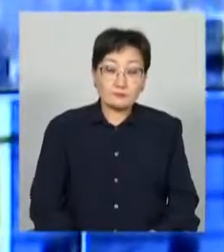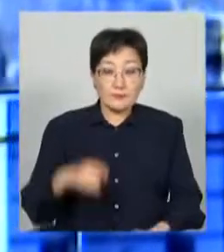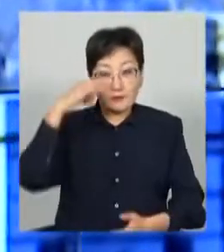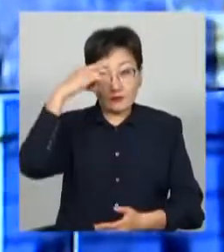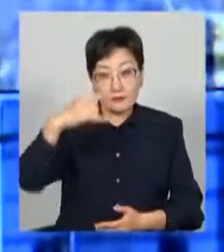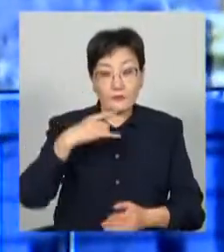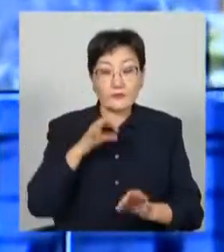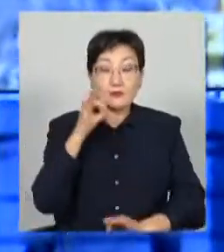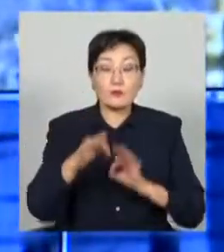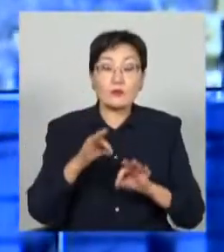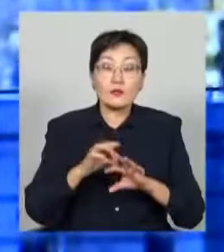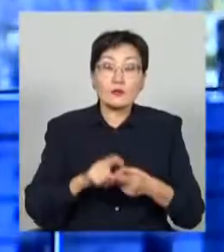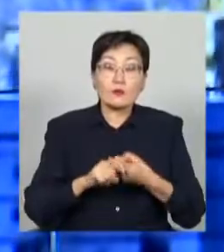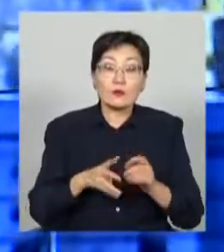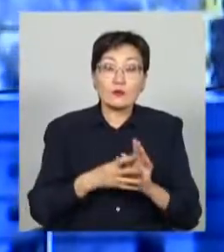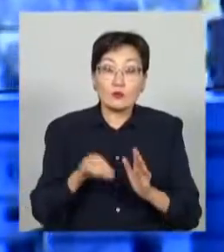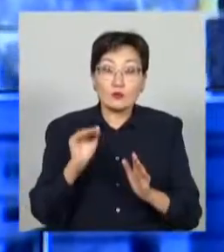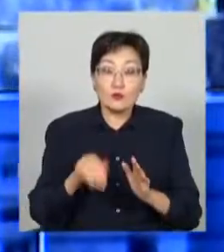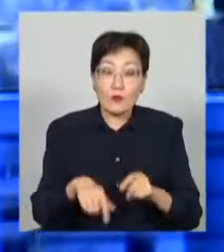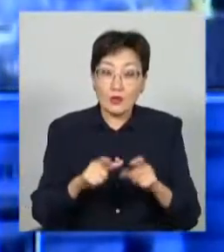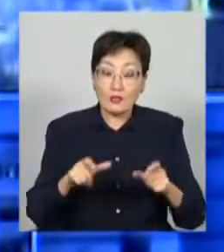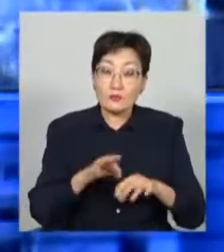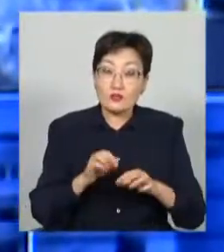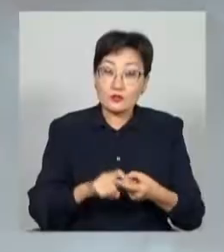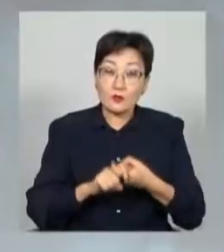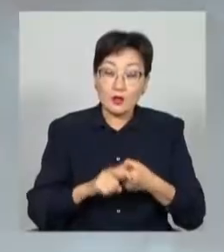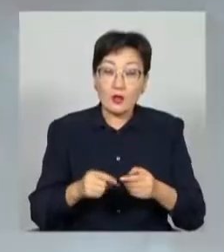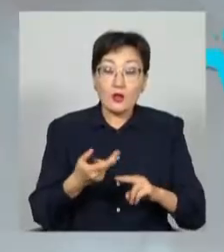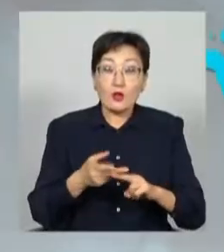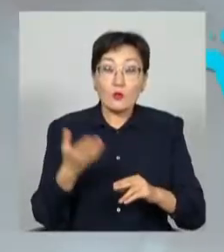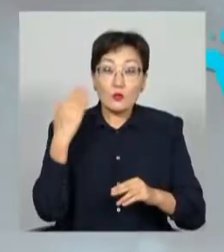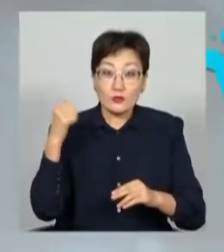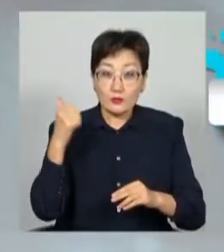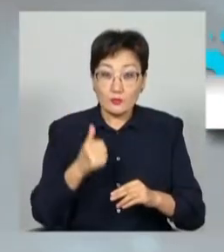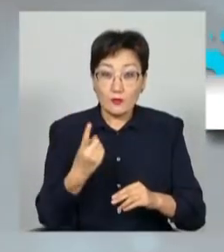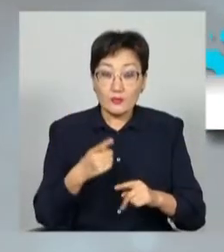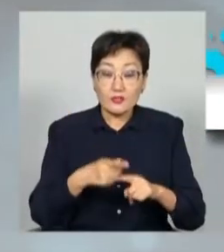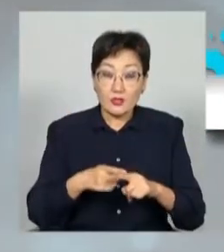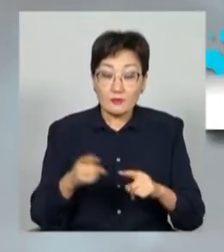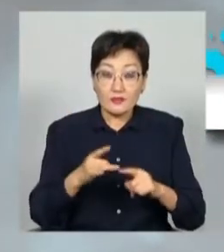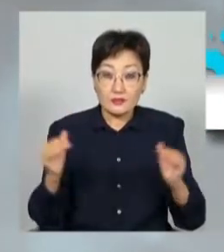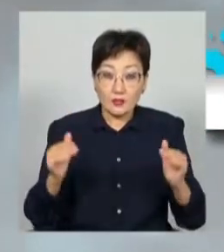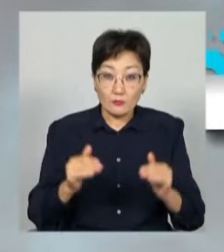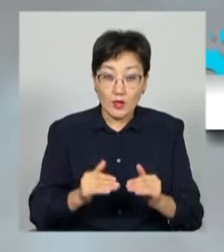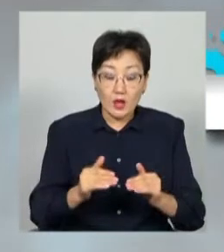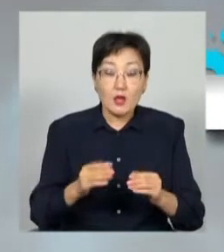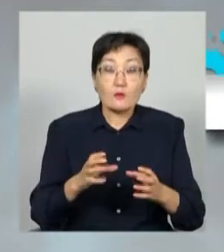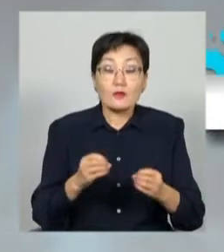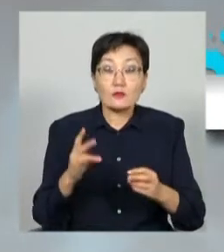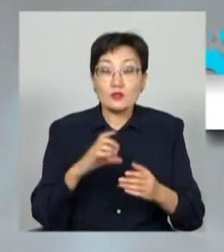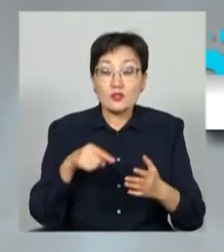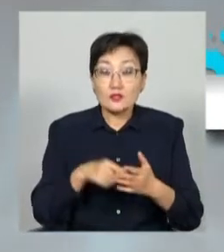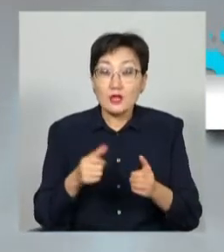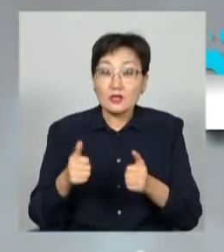Елімізде бір тәулікте инфекцияны 9000-ға жуық қазақстандық жұқтырған. Бұл өткен аптамен салыстырғанда 1,5 есе аз. Антирейтингте әлі де Елорда